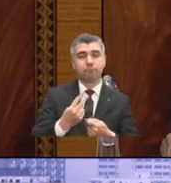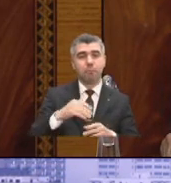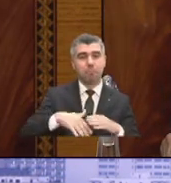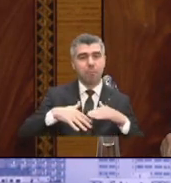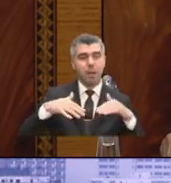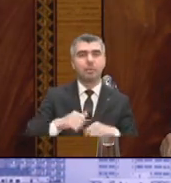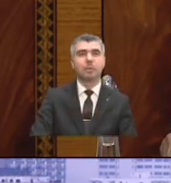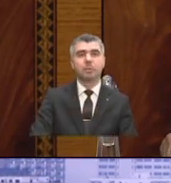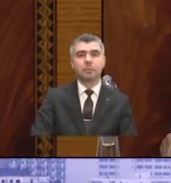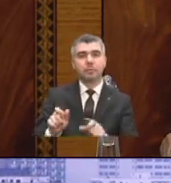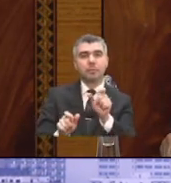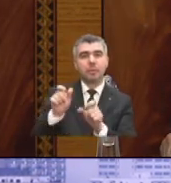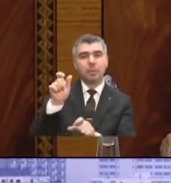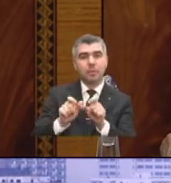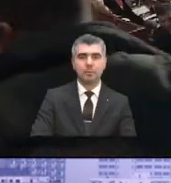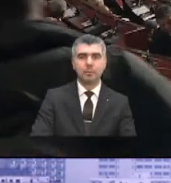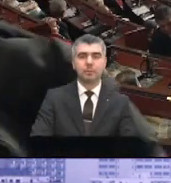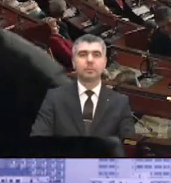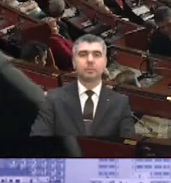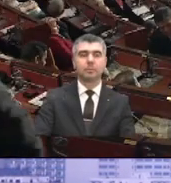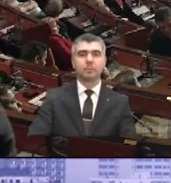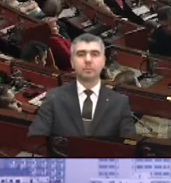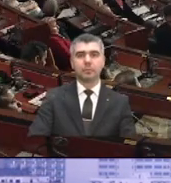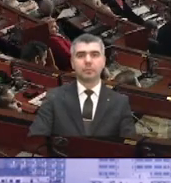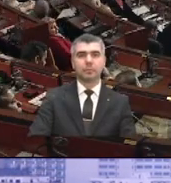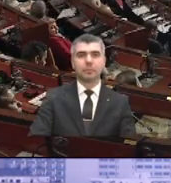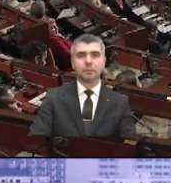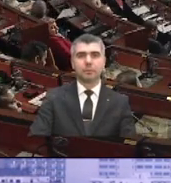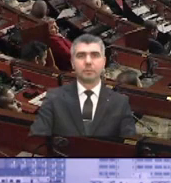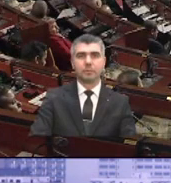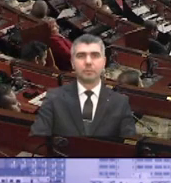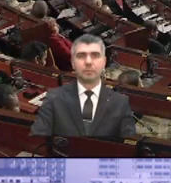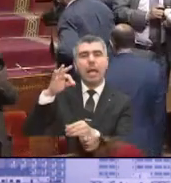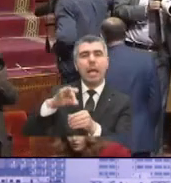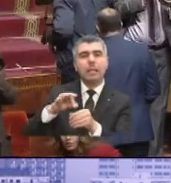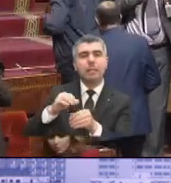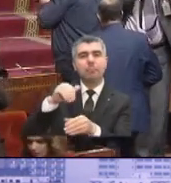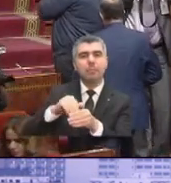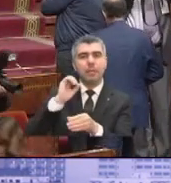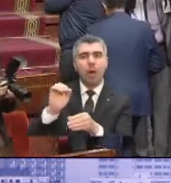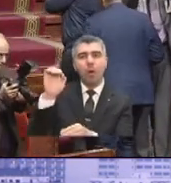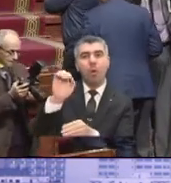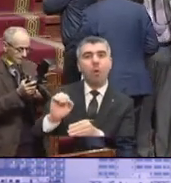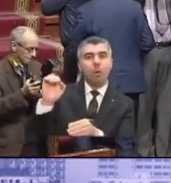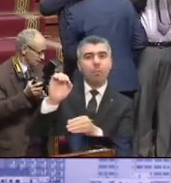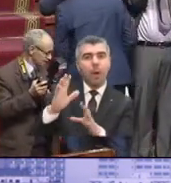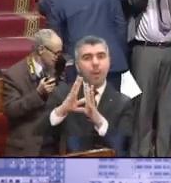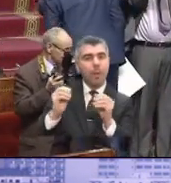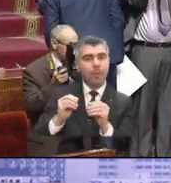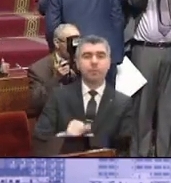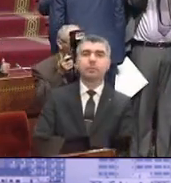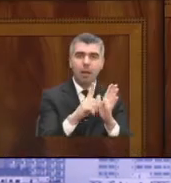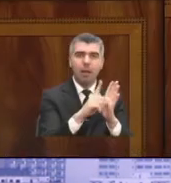استمرار ظاهره الغياب رغم ان البرلمان تخدم مجموعه من الاجراءات ولكن تبقى اجراءات خجوله اجراءات جد محدوده